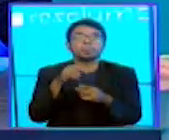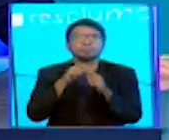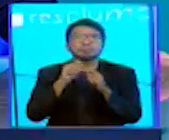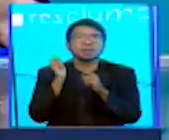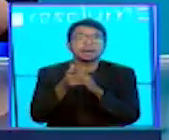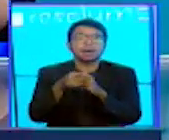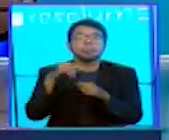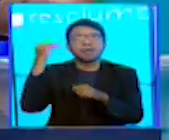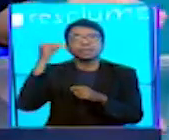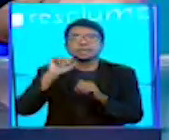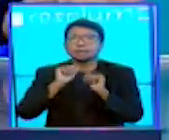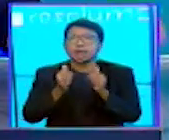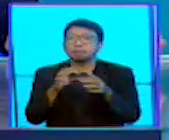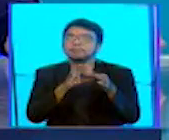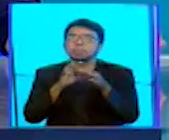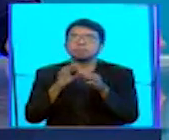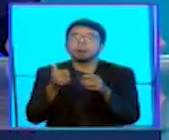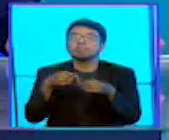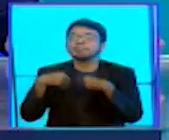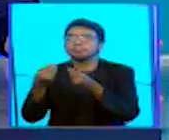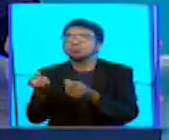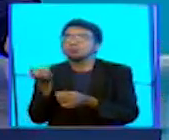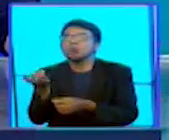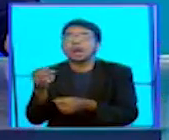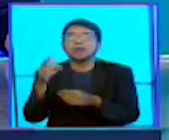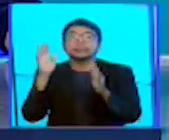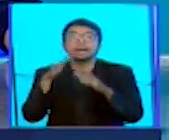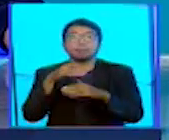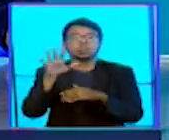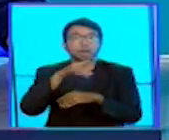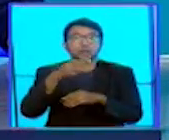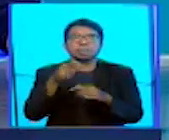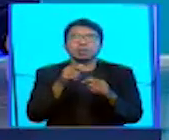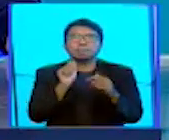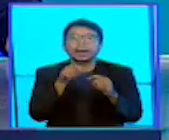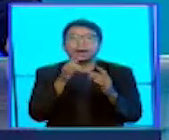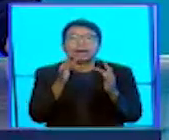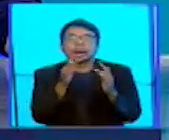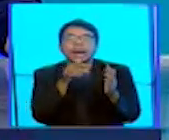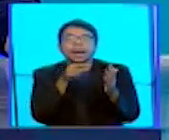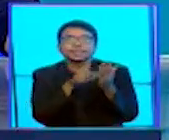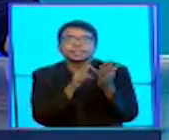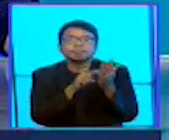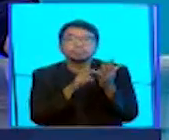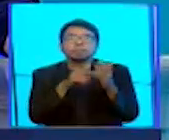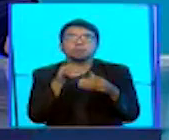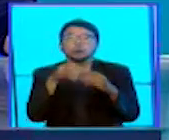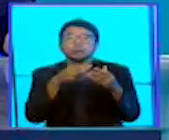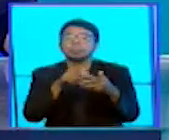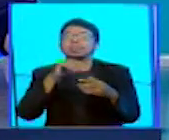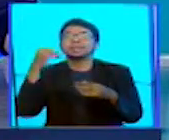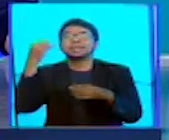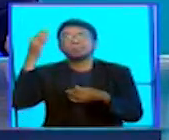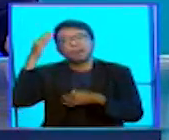Kerjasama ini diharapkan dapat memberikan kemudahan bagi umat muslim di seluruh Indonesia untuk mengakses produk siap haji dan beribadah ke